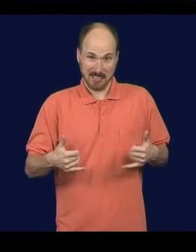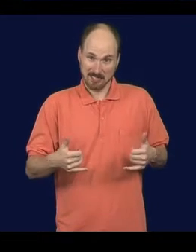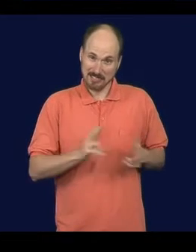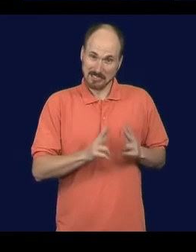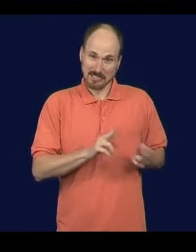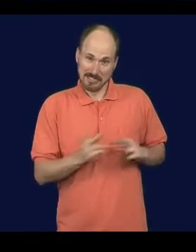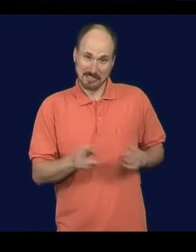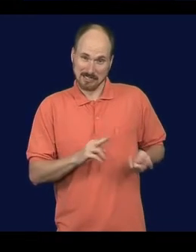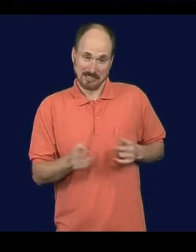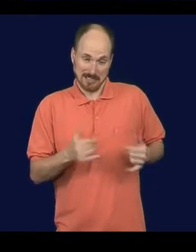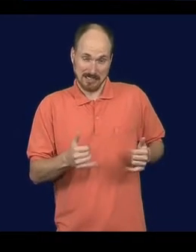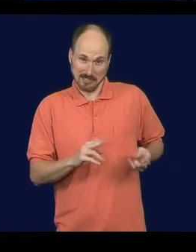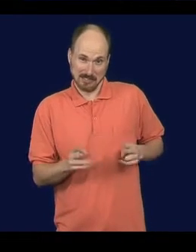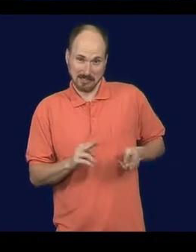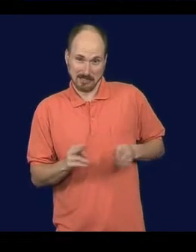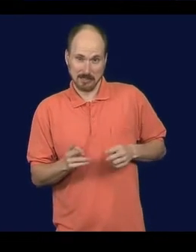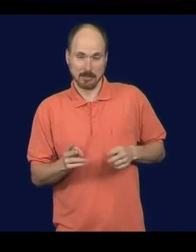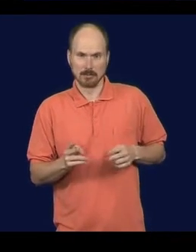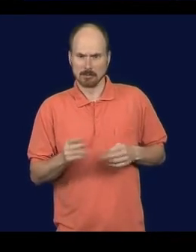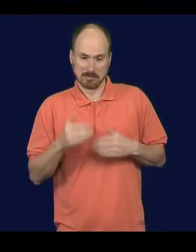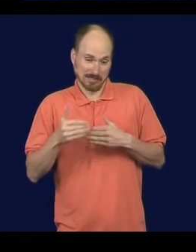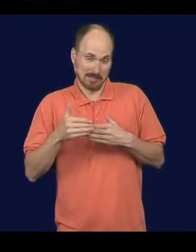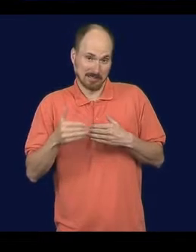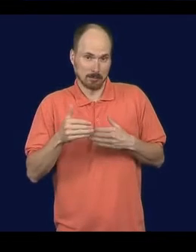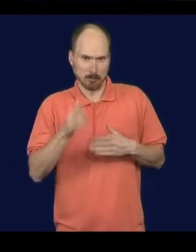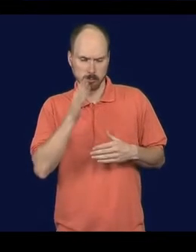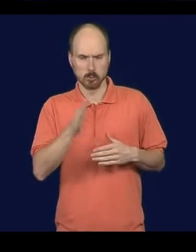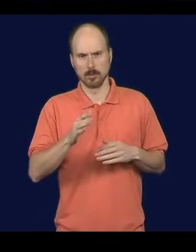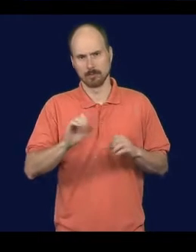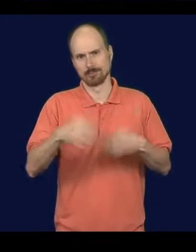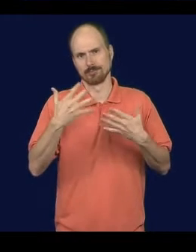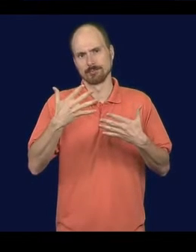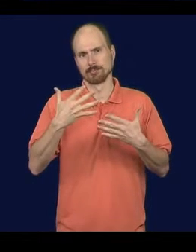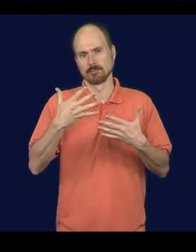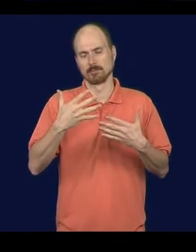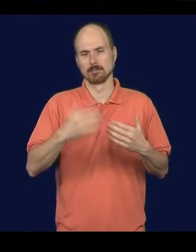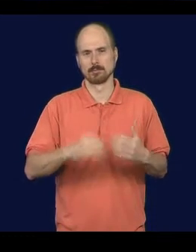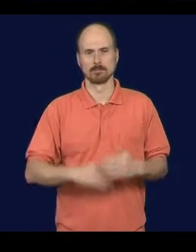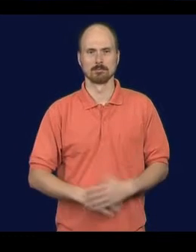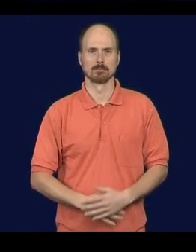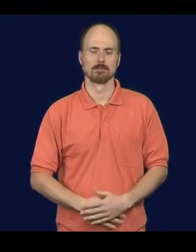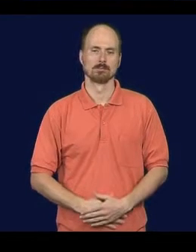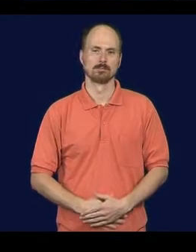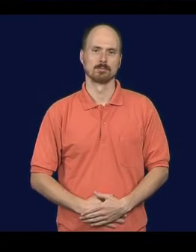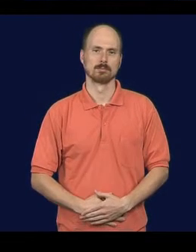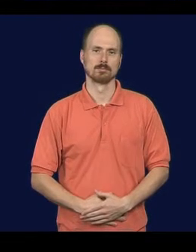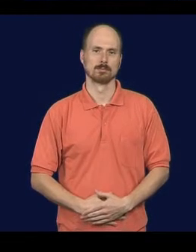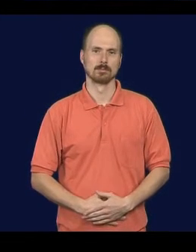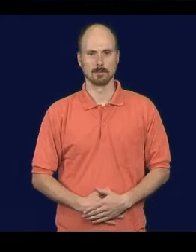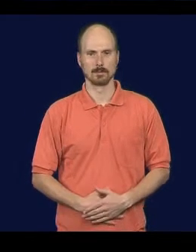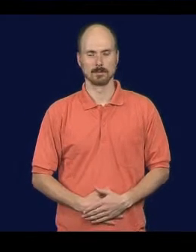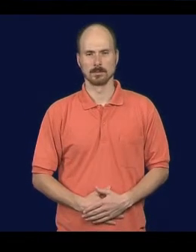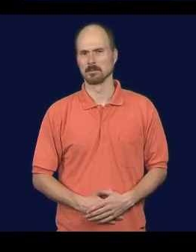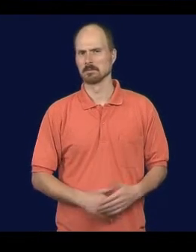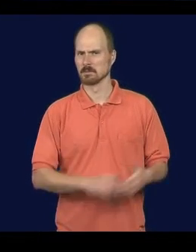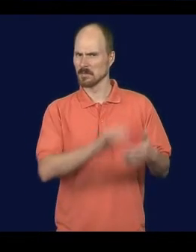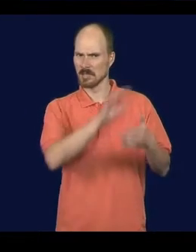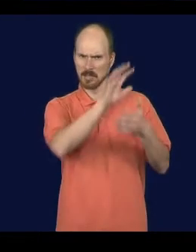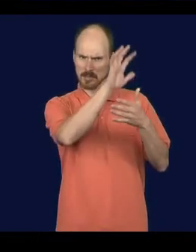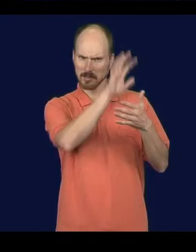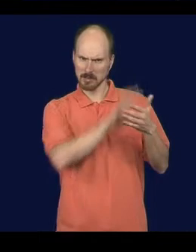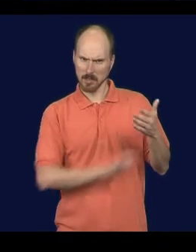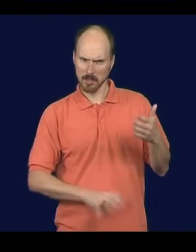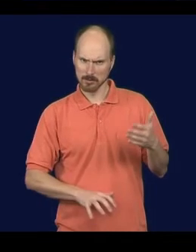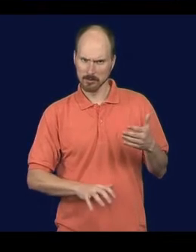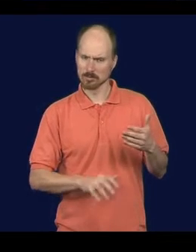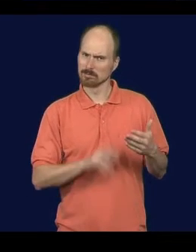abych stanovil přesně kam chcít, jak chcít a tak dále. Není tak úplně jednoduché, takže aspoň pro začátek, aspoň